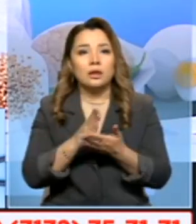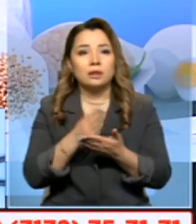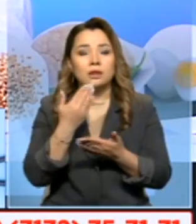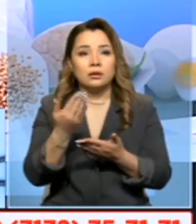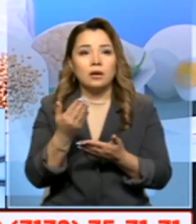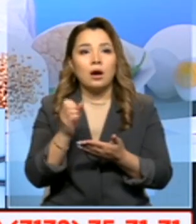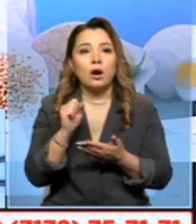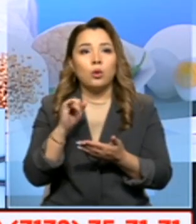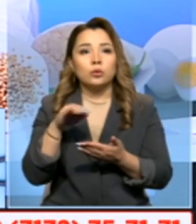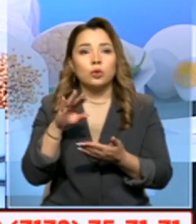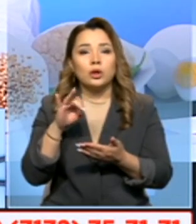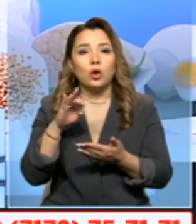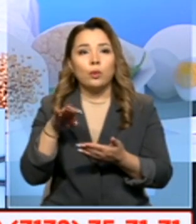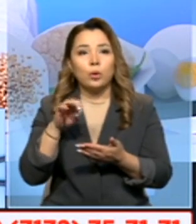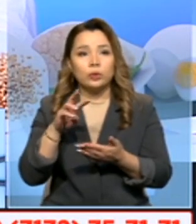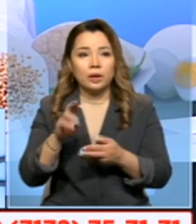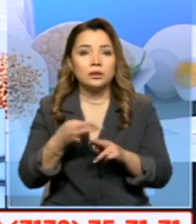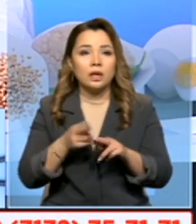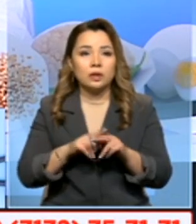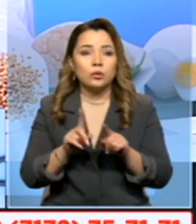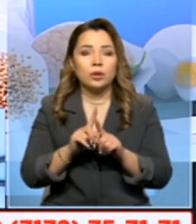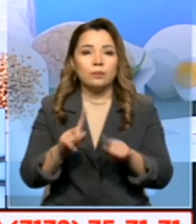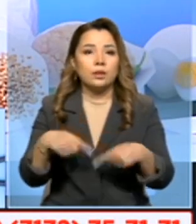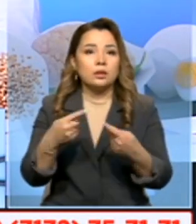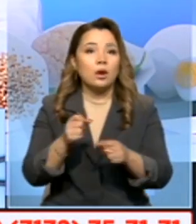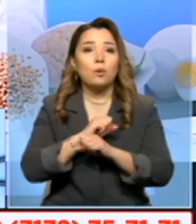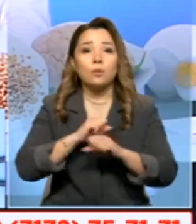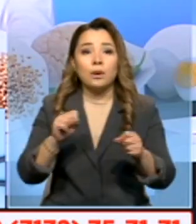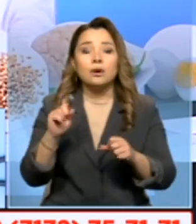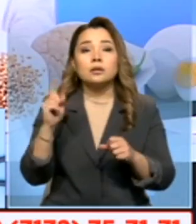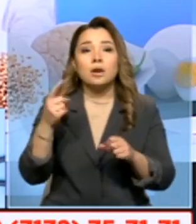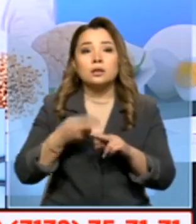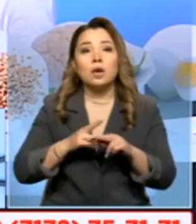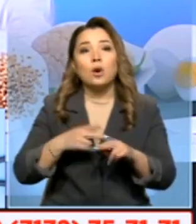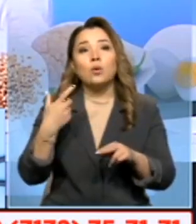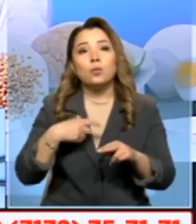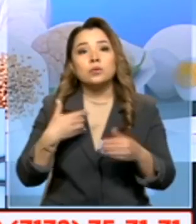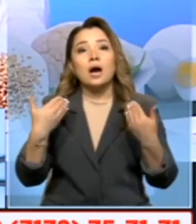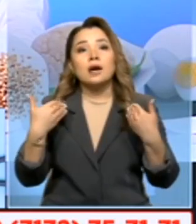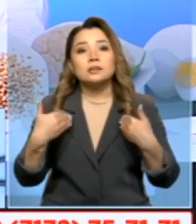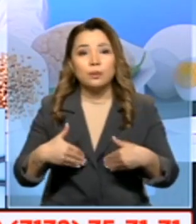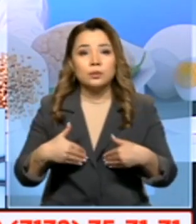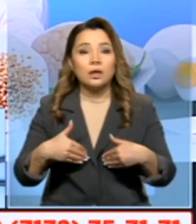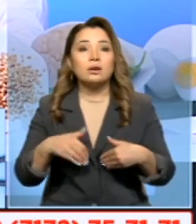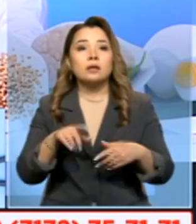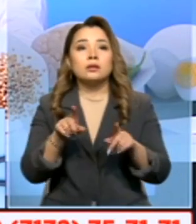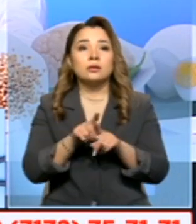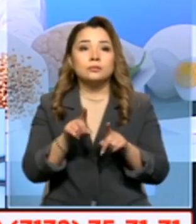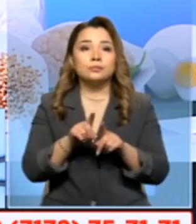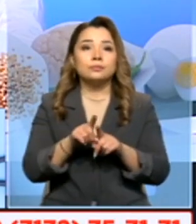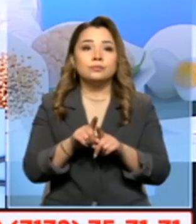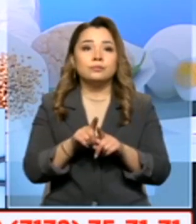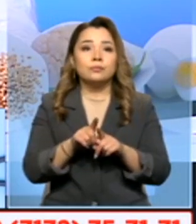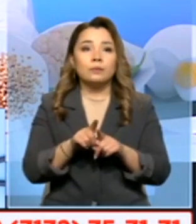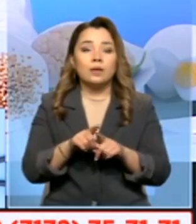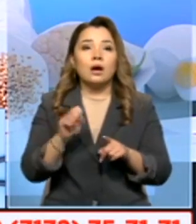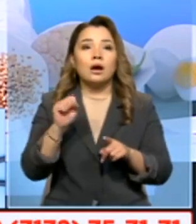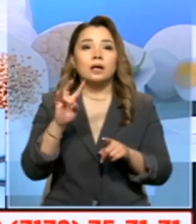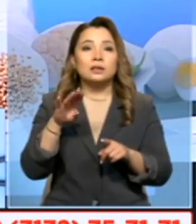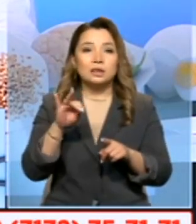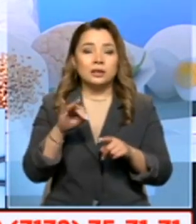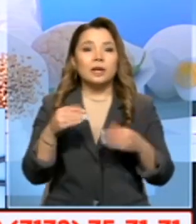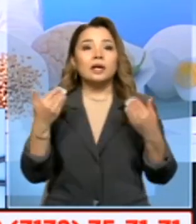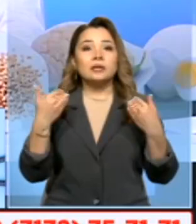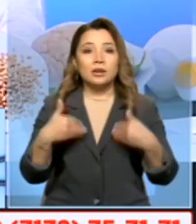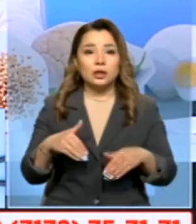дейміз, иә? Аутоиммундық жағдайларда біз оны бермейміз. Неге? Біздің өзіміздің ағзамызда ағза антиденелер